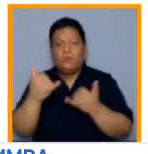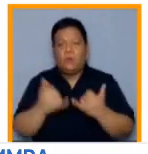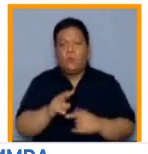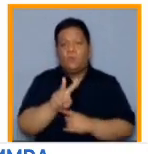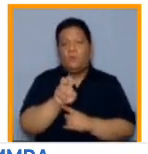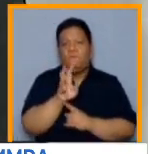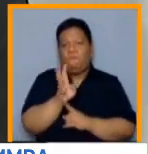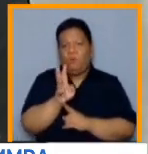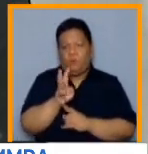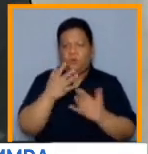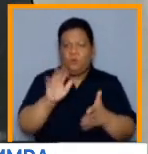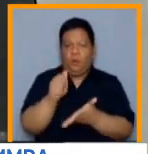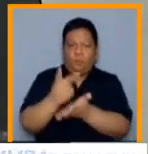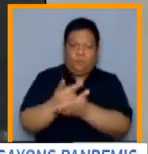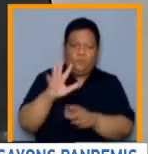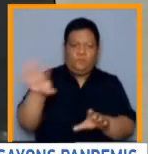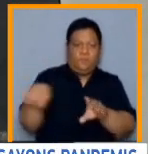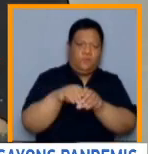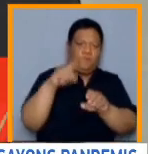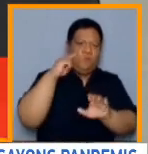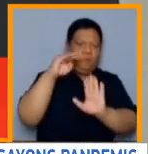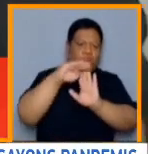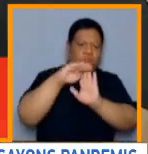na sa balota. Accredited na